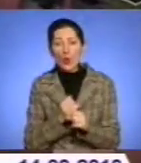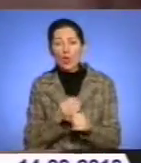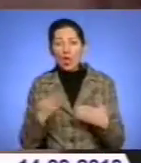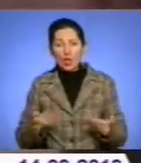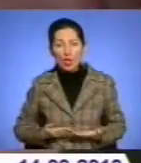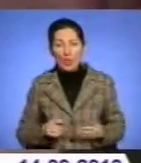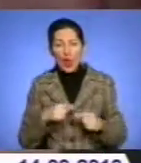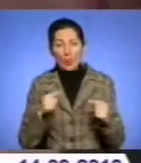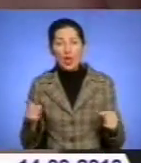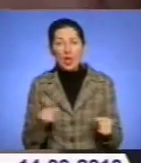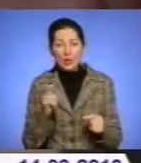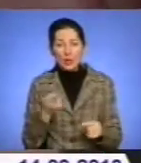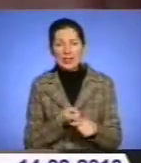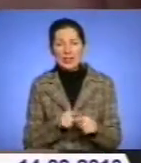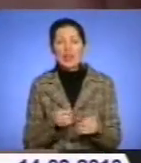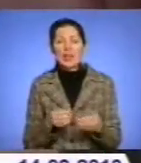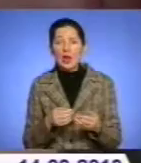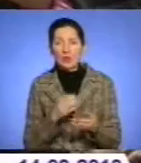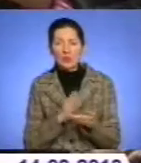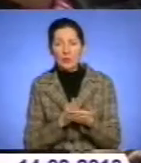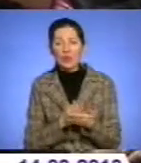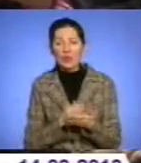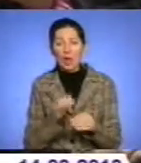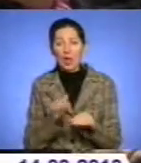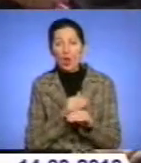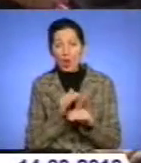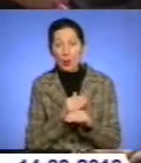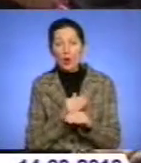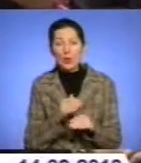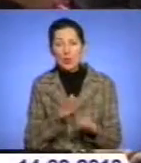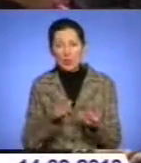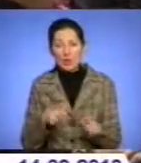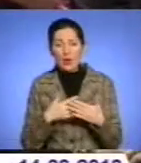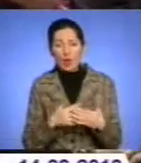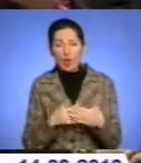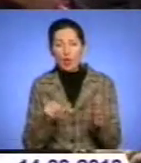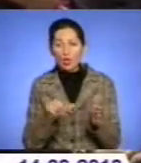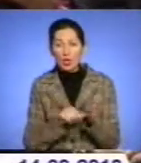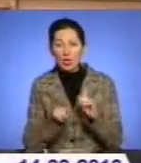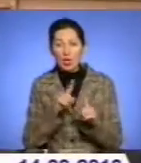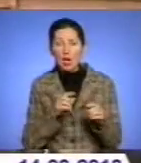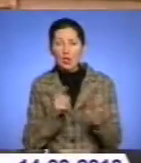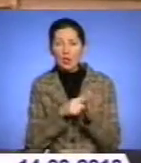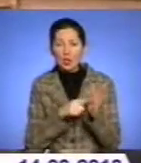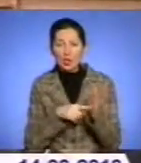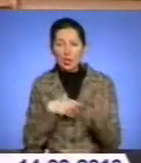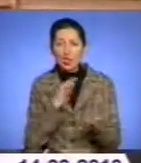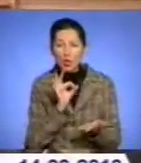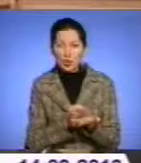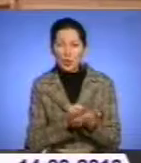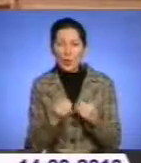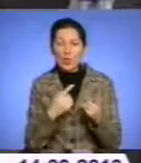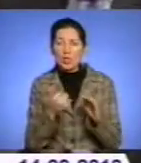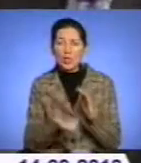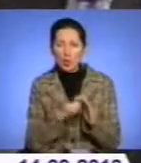господарства – це запорука добробуту місцевих громад. Тому учасники наради поділилися своїм досвідом, обговорили недоліки, системні проблеми